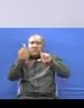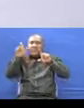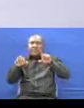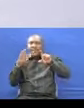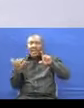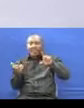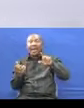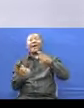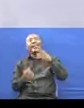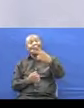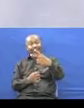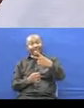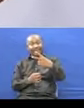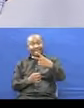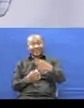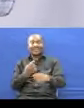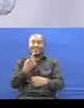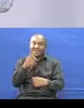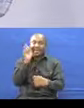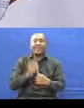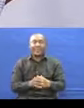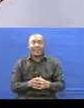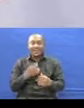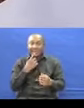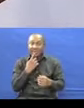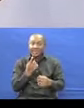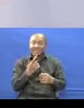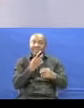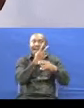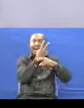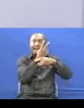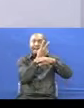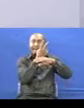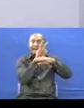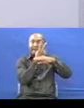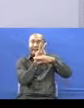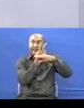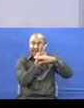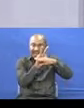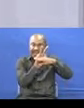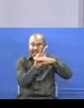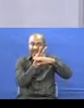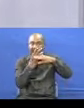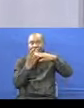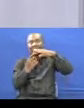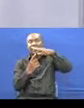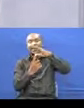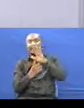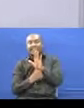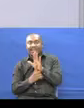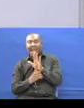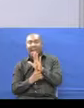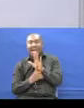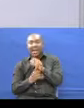Mbili. Kwa hiyo tutasema vyumba viwili vimewekwa kivuli katika vyumba sita.